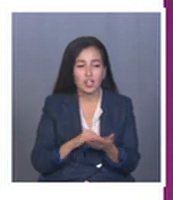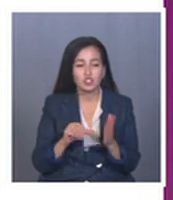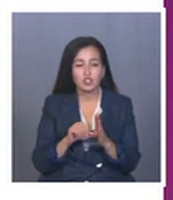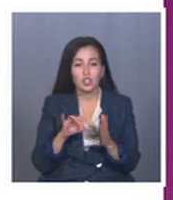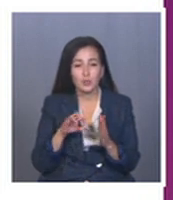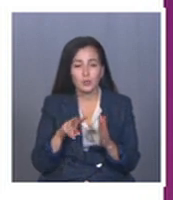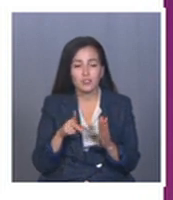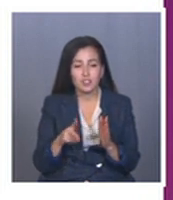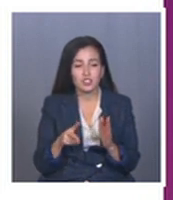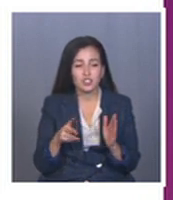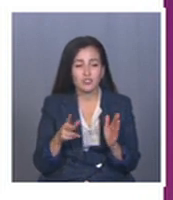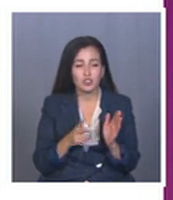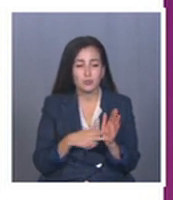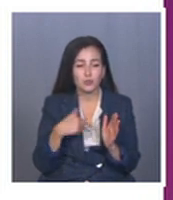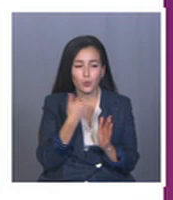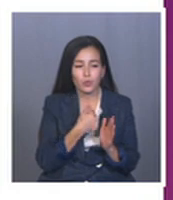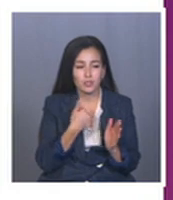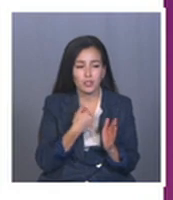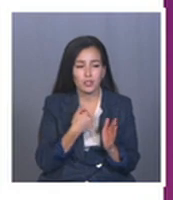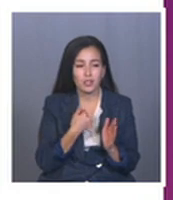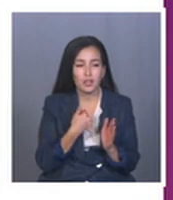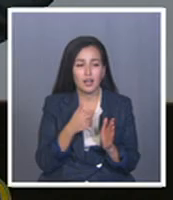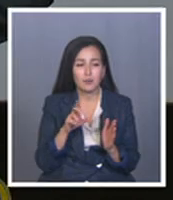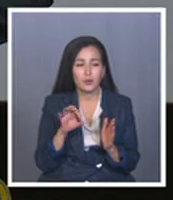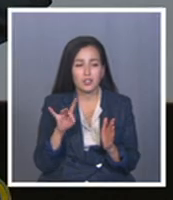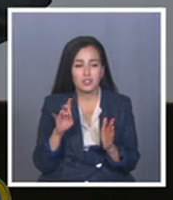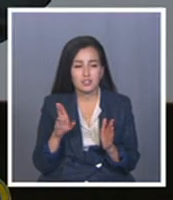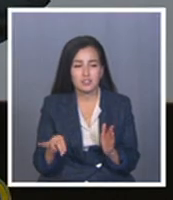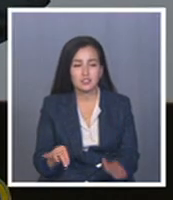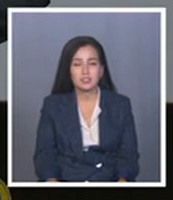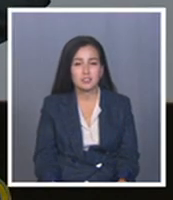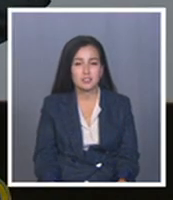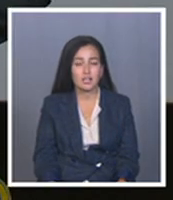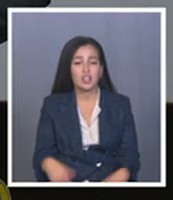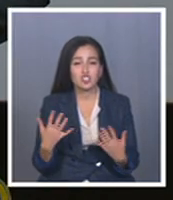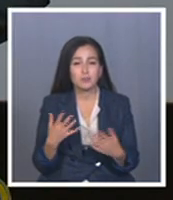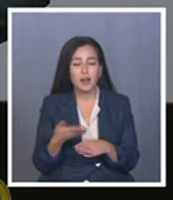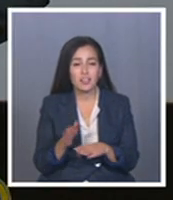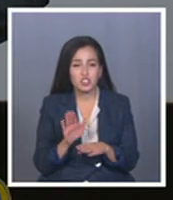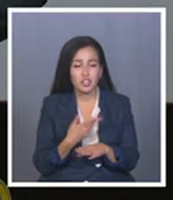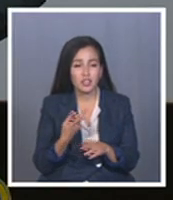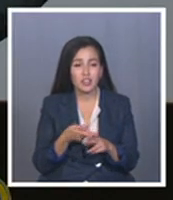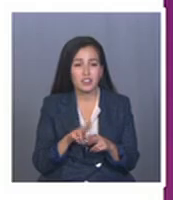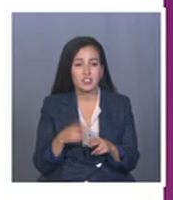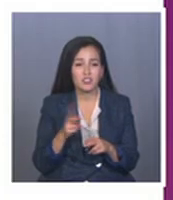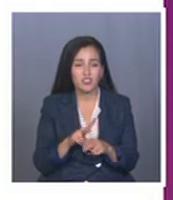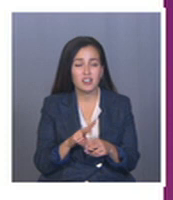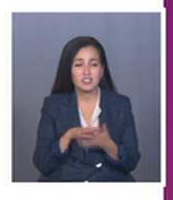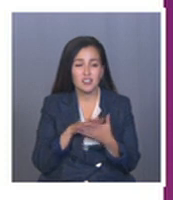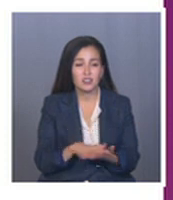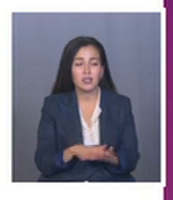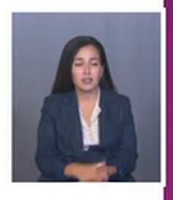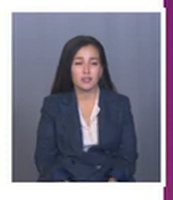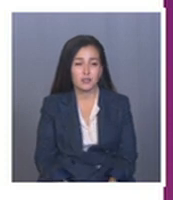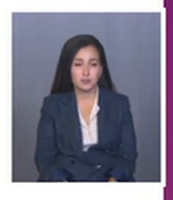6 июля 2008 года. Боярский. Чем отличаются эти два заявления?